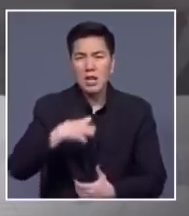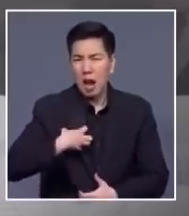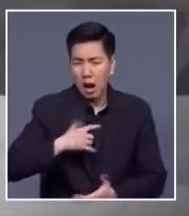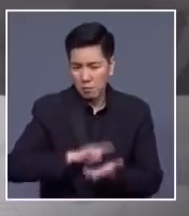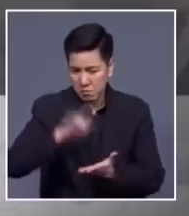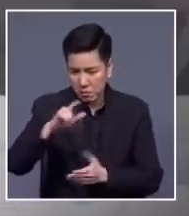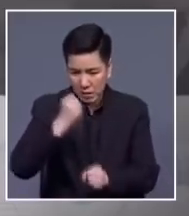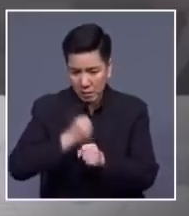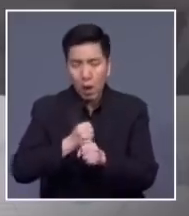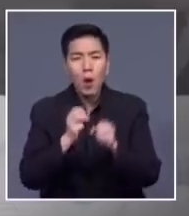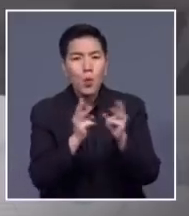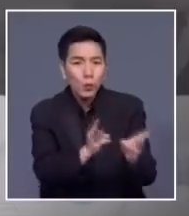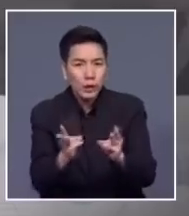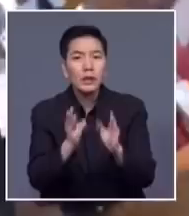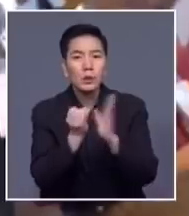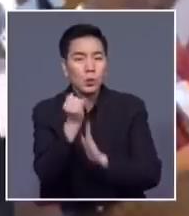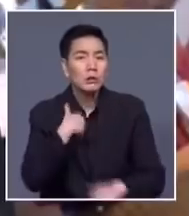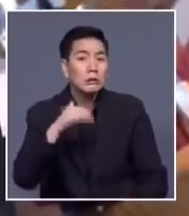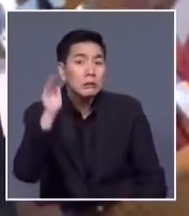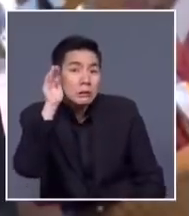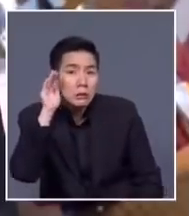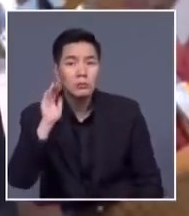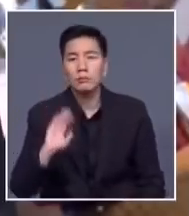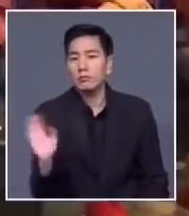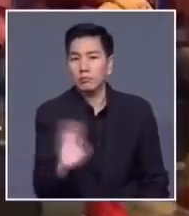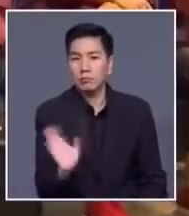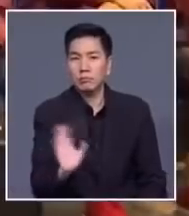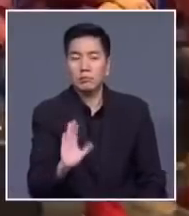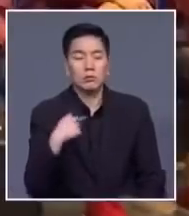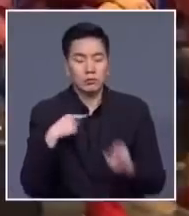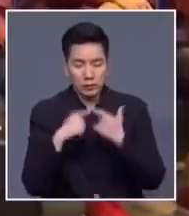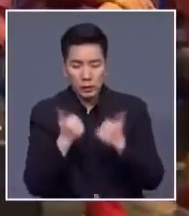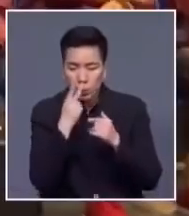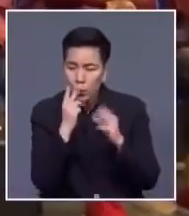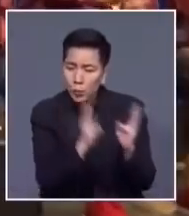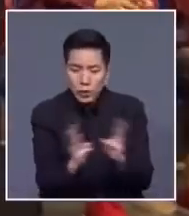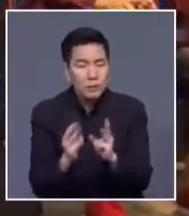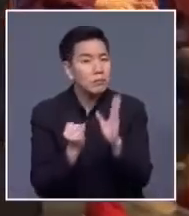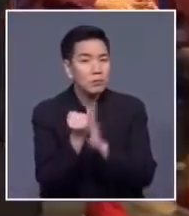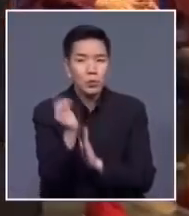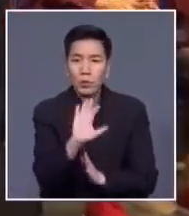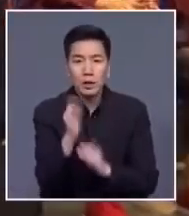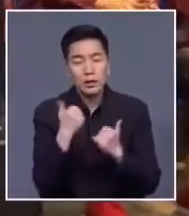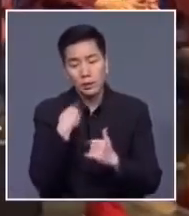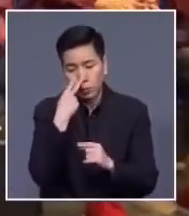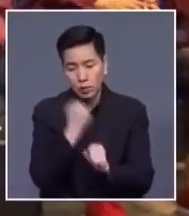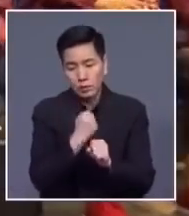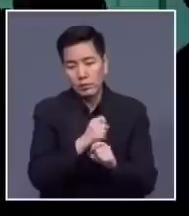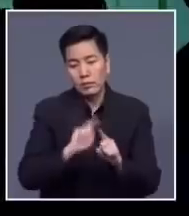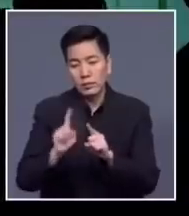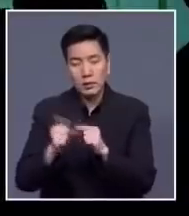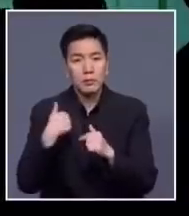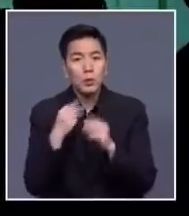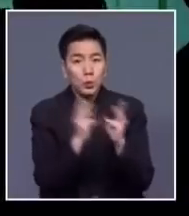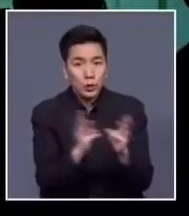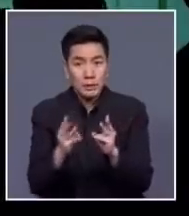ได้ไปยังถูกวิธีอย่าเชื่อทางโซเชียลมีเดียหรือผู้สัมผัสที่ไม่ถูกต้องนะครับเพราะว่าการเป็นงานประเทศเนี่ยตามกฎหมายมีอ